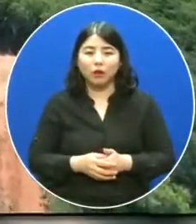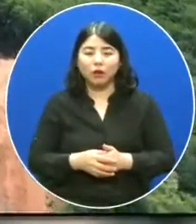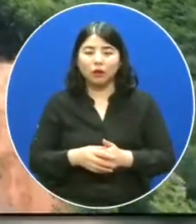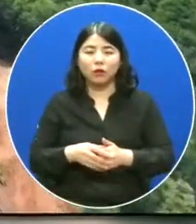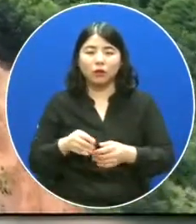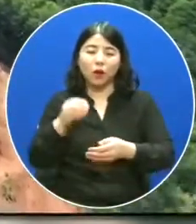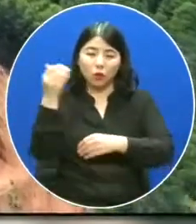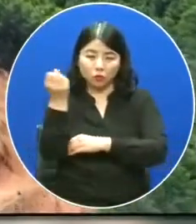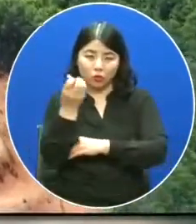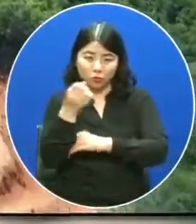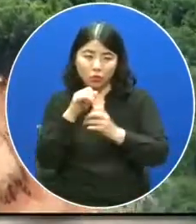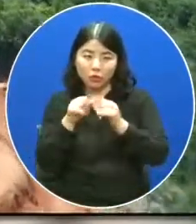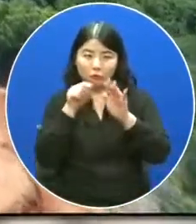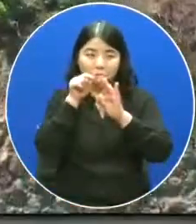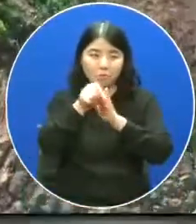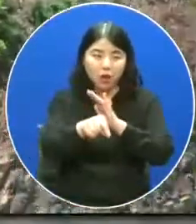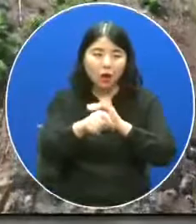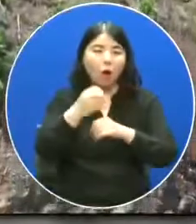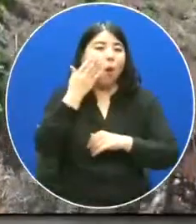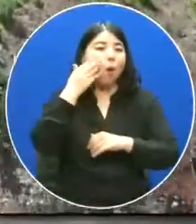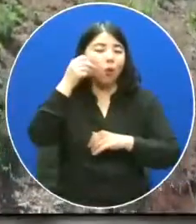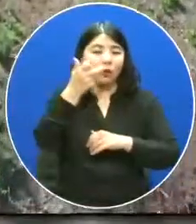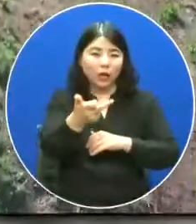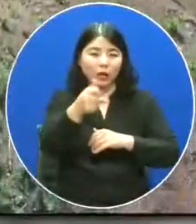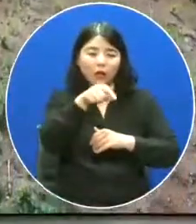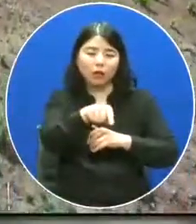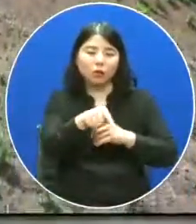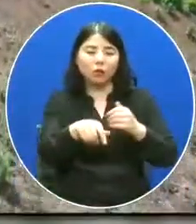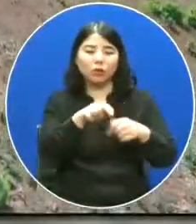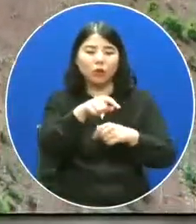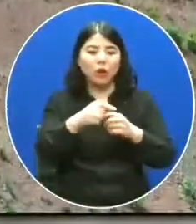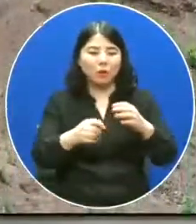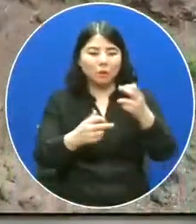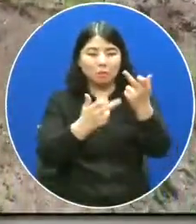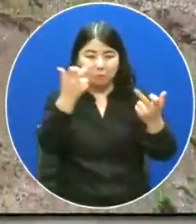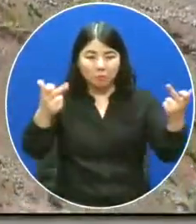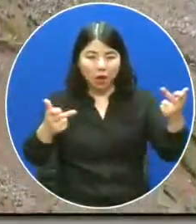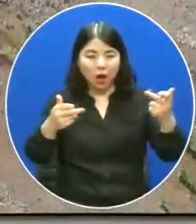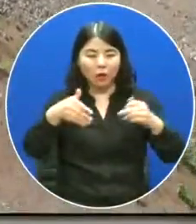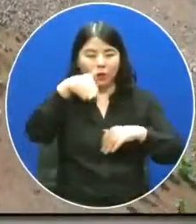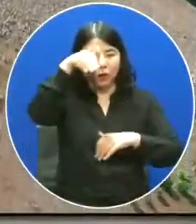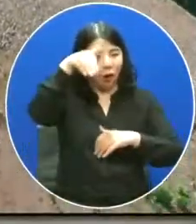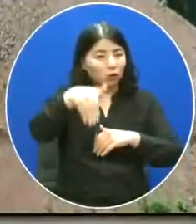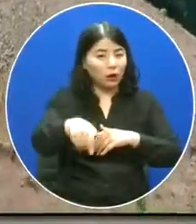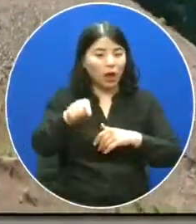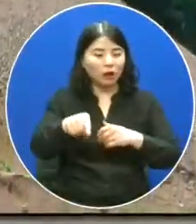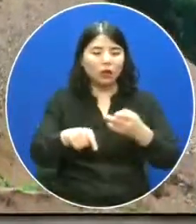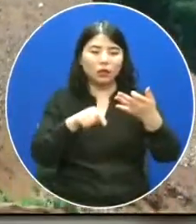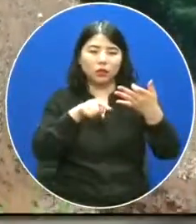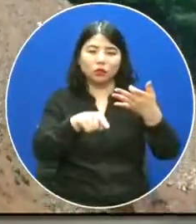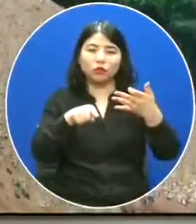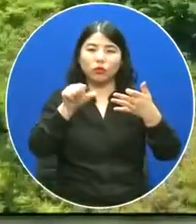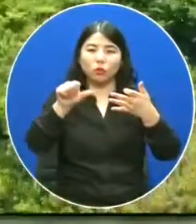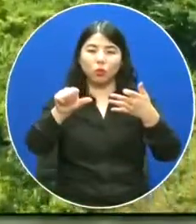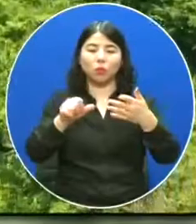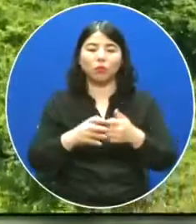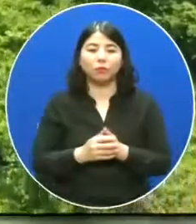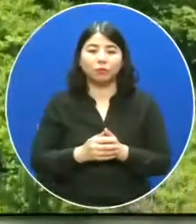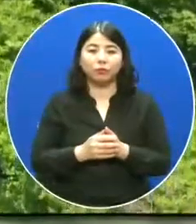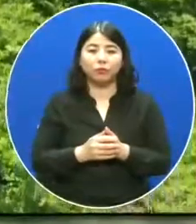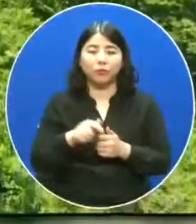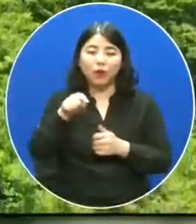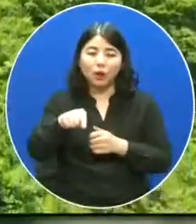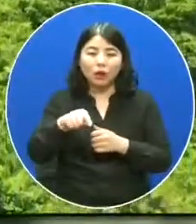취재진이 찾은 청주시 옥산면의 한 공장 부지는 산등성이 평균 경사도가 19.9도에 달합니다.